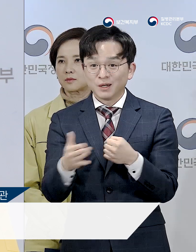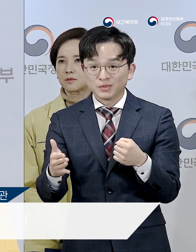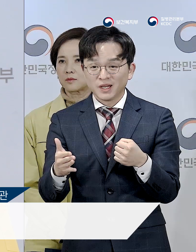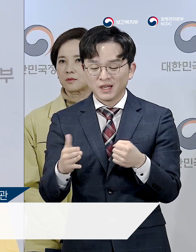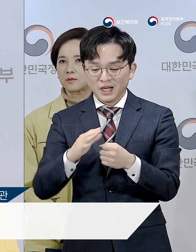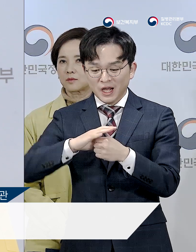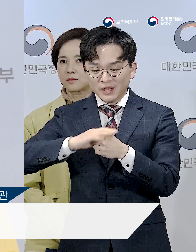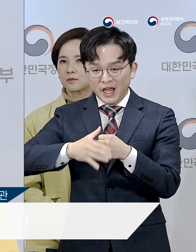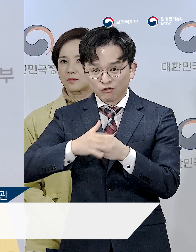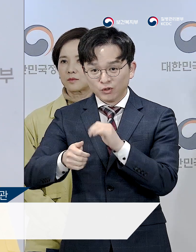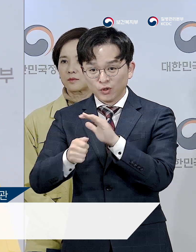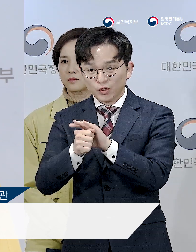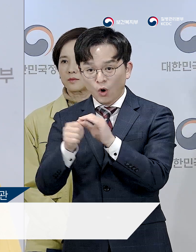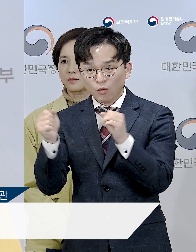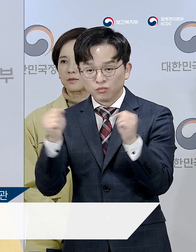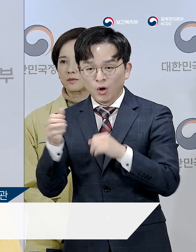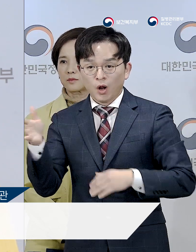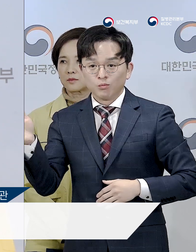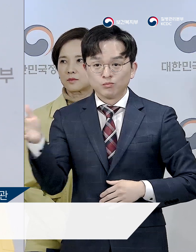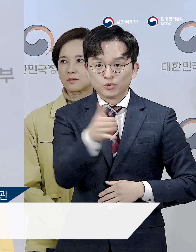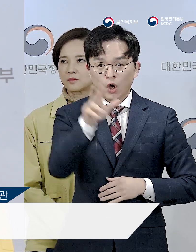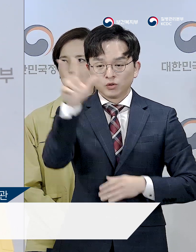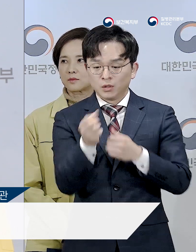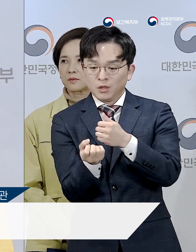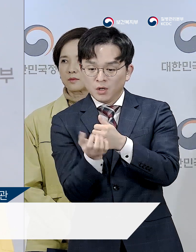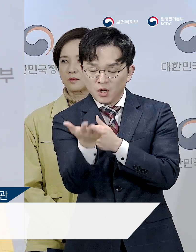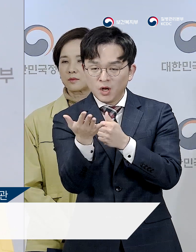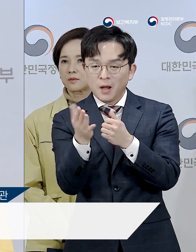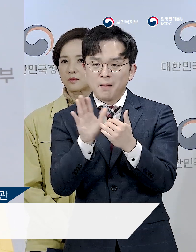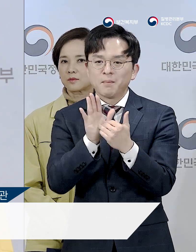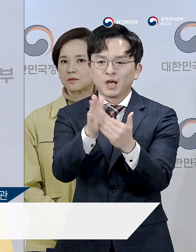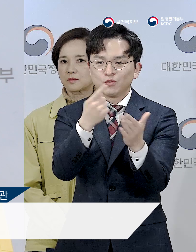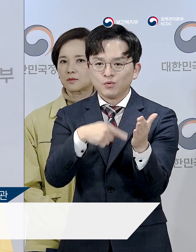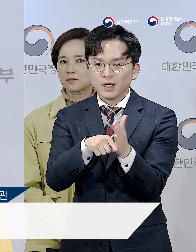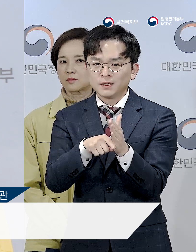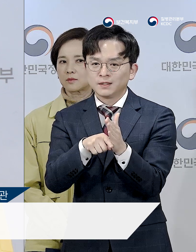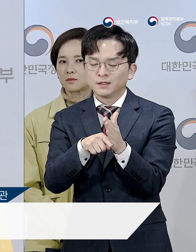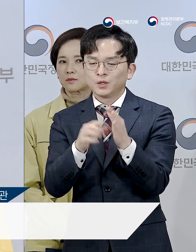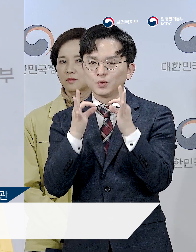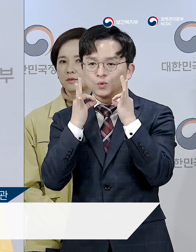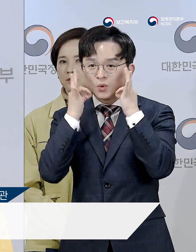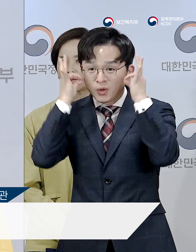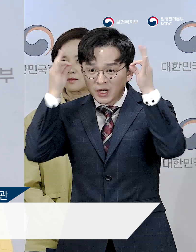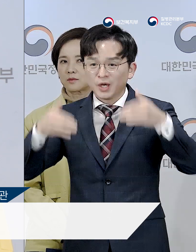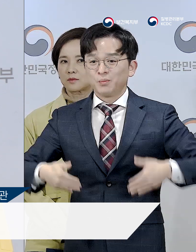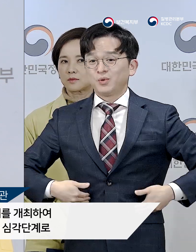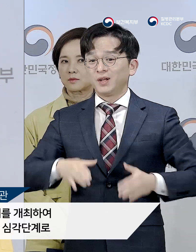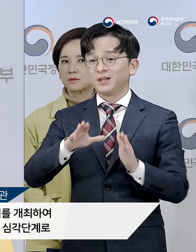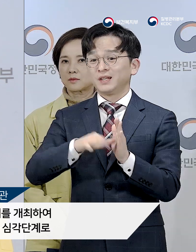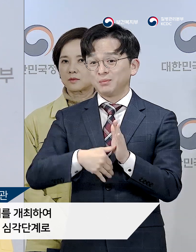확산으로 발전할 가능성을 염두에 두고 선제적 대응이 필요한 상황입니다.